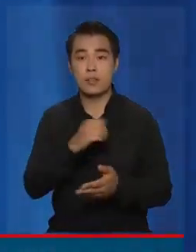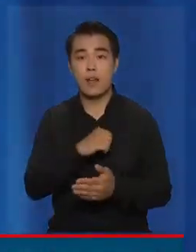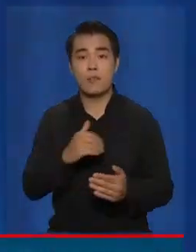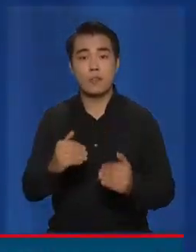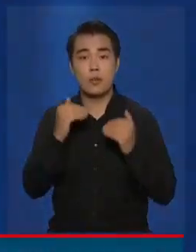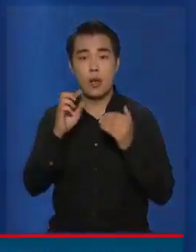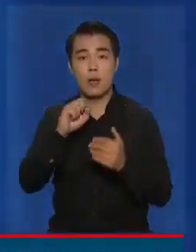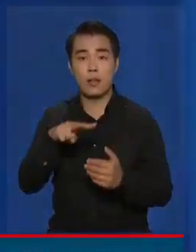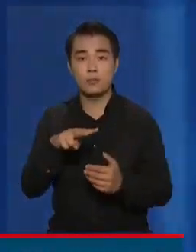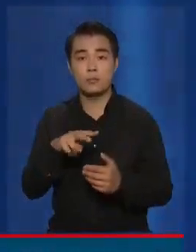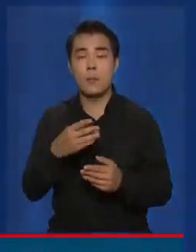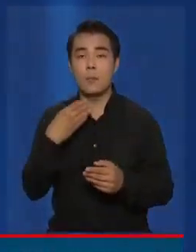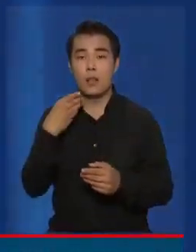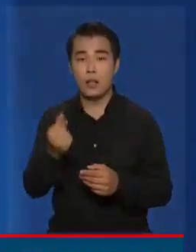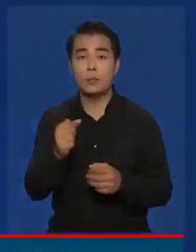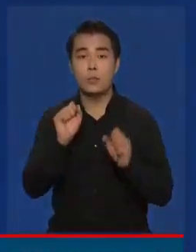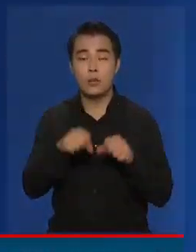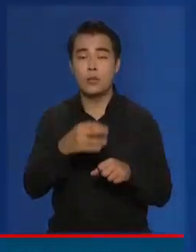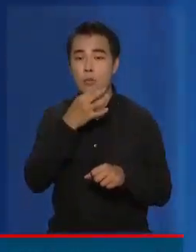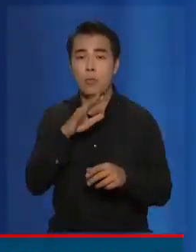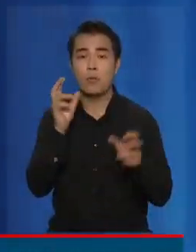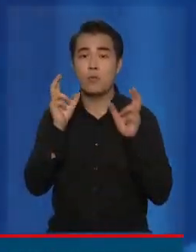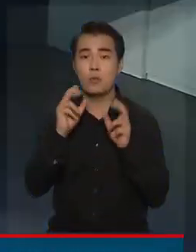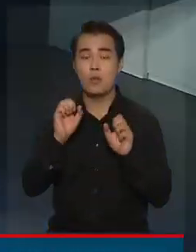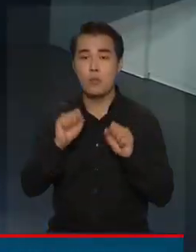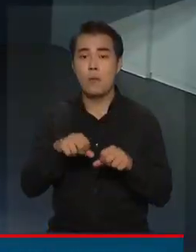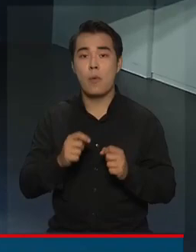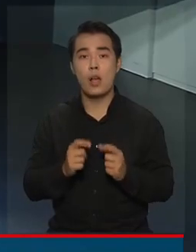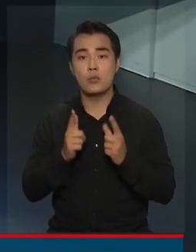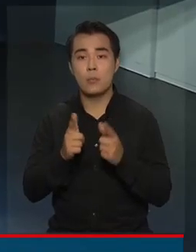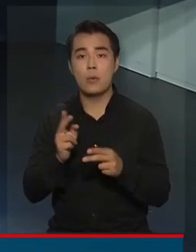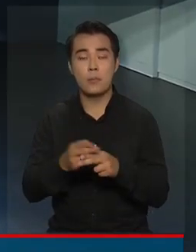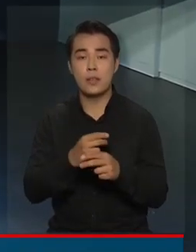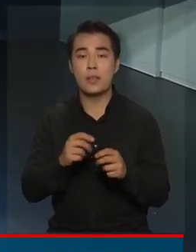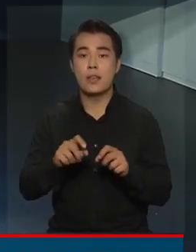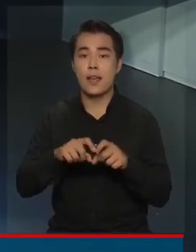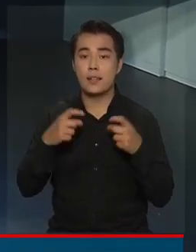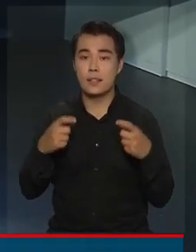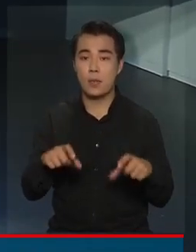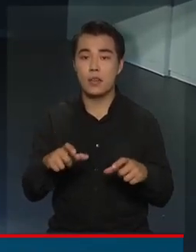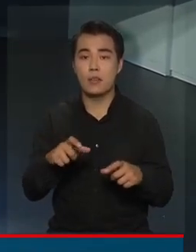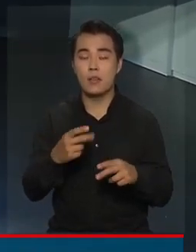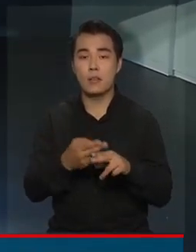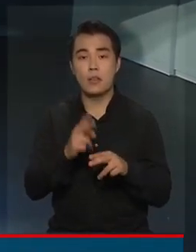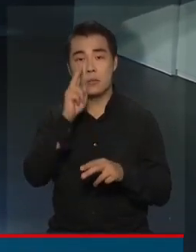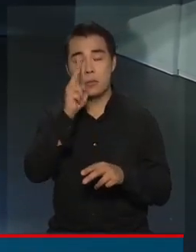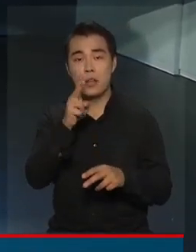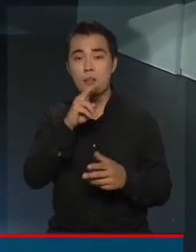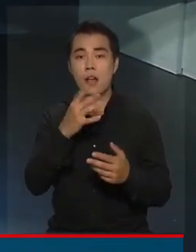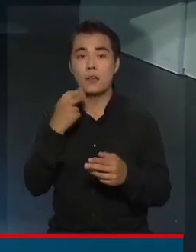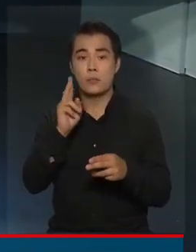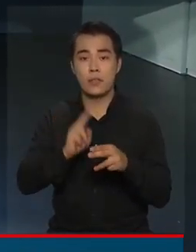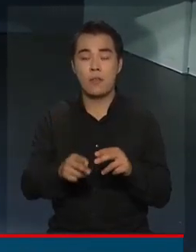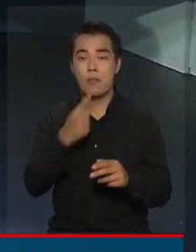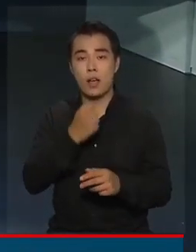высокие баллы, на платной основе в любой вуз он сможет поступить без учета ЕНТ в течение 2 лет после